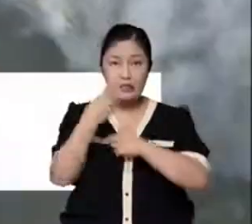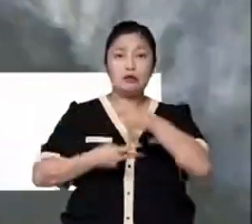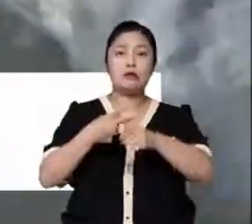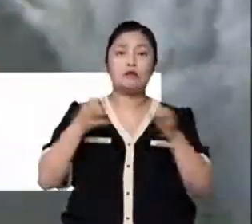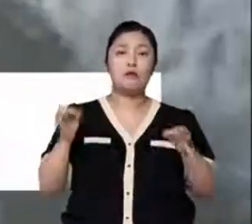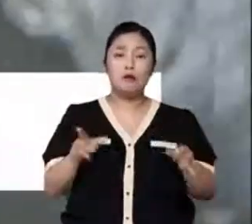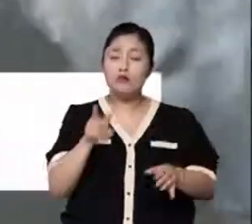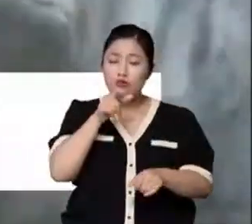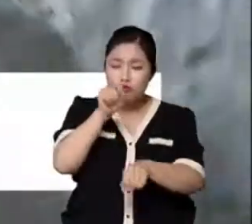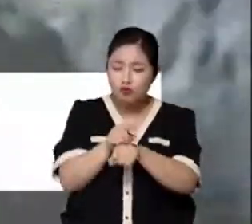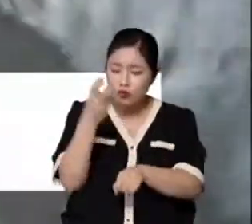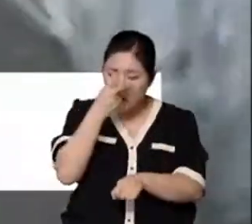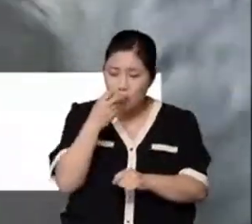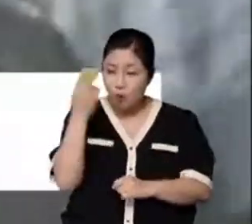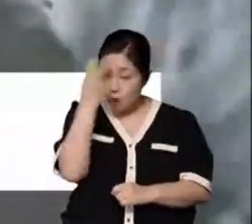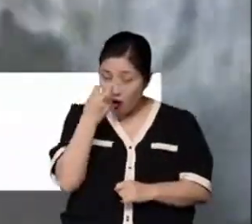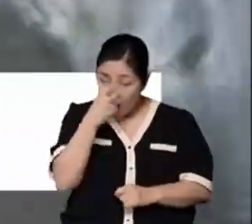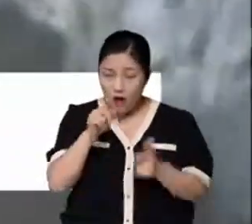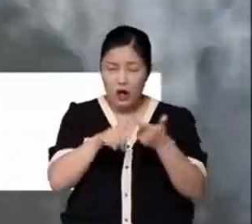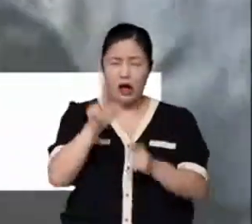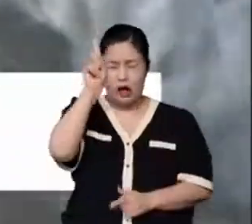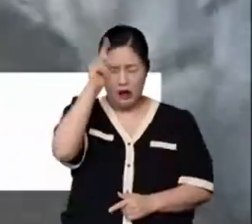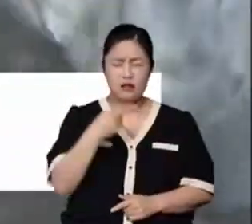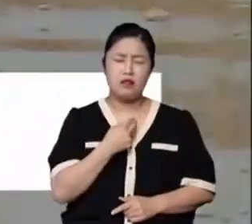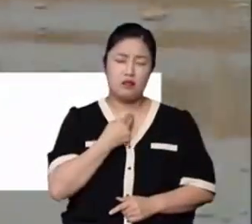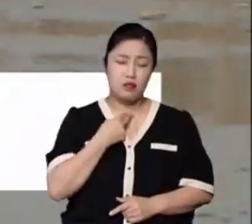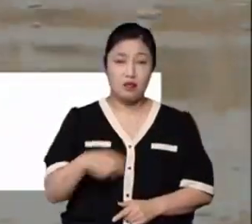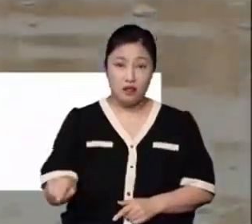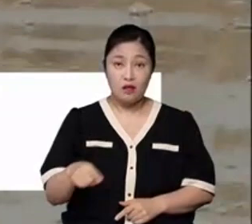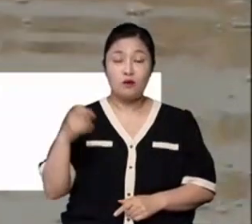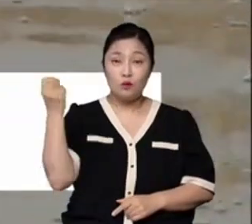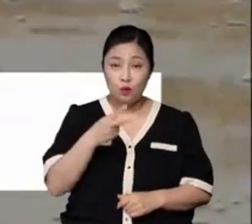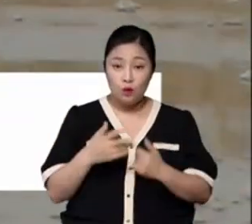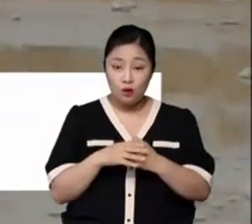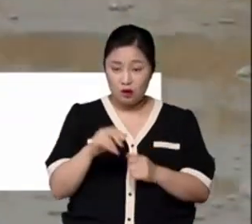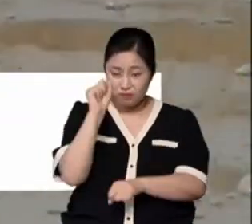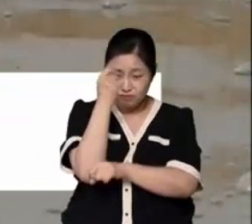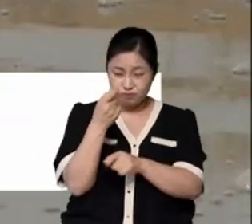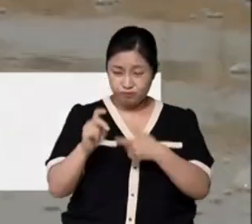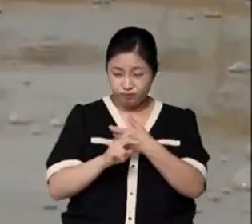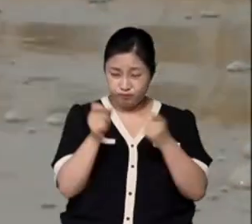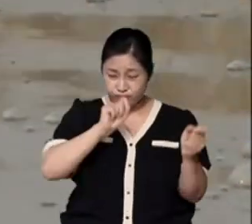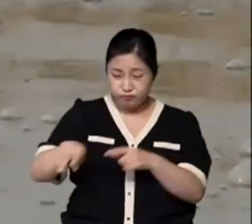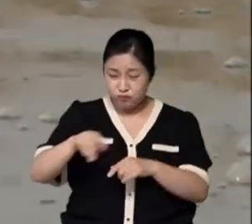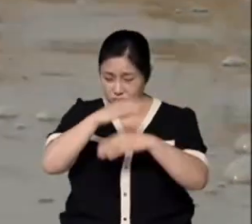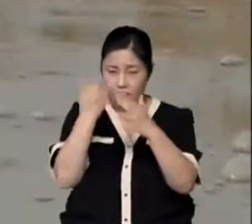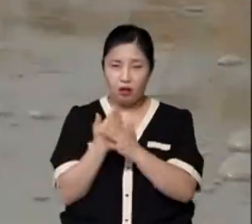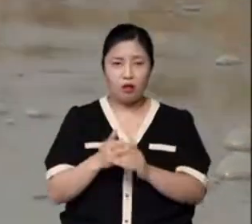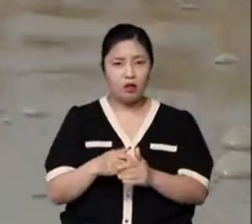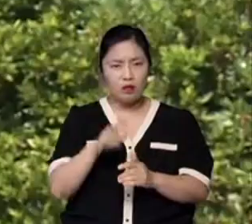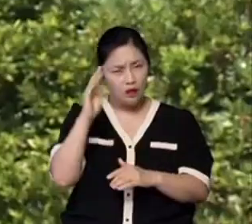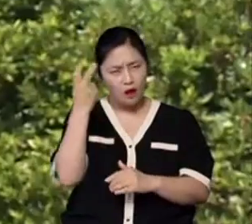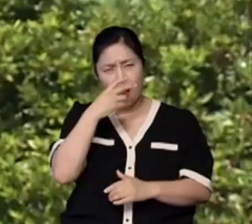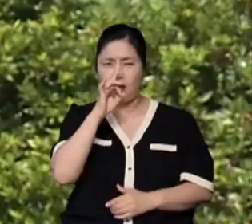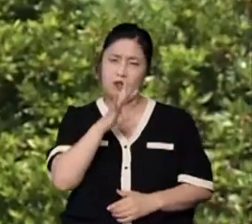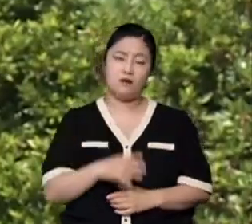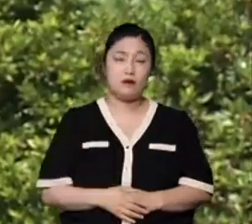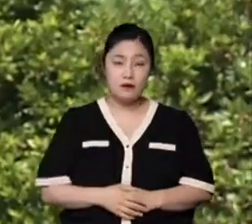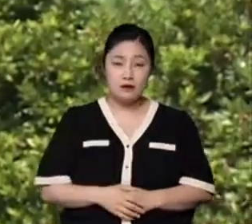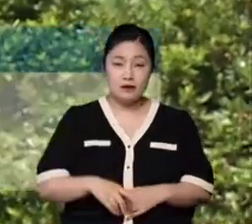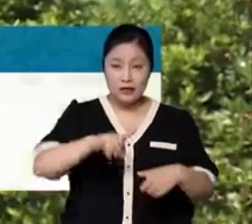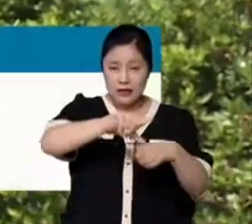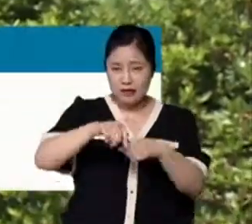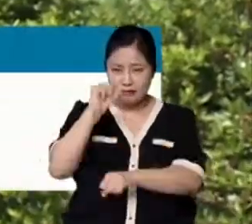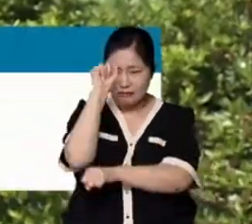동안 수질 검사나 환경 단속은 단 한 번도 이루어지지 않았고 오폐수 불법 방류도 줄지 않고 있습니다. 연안의